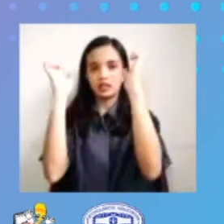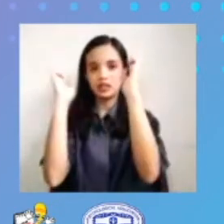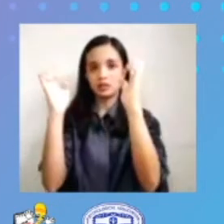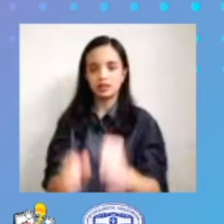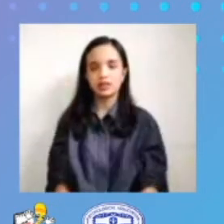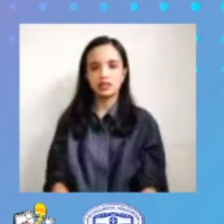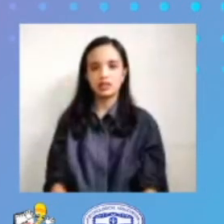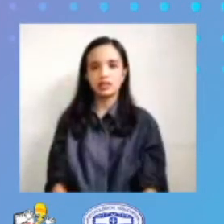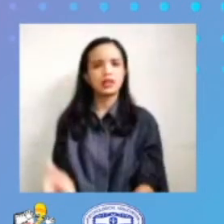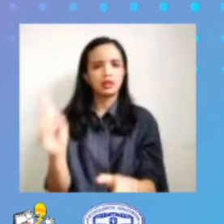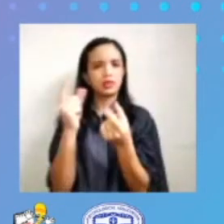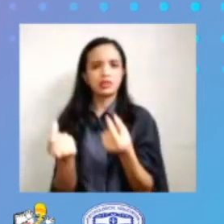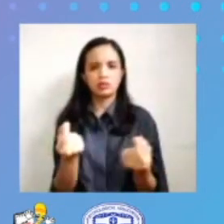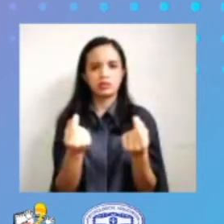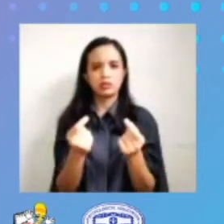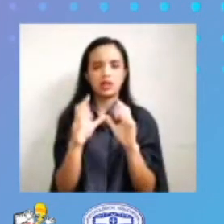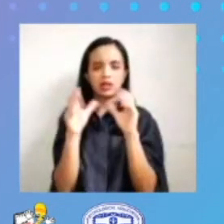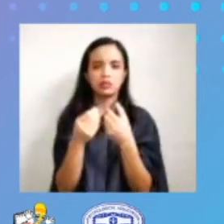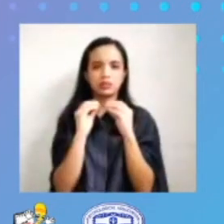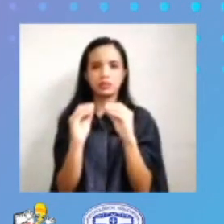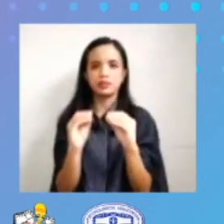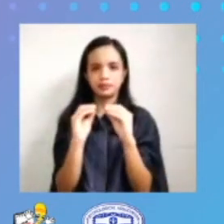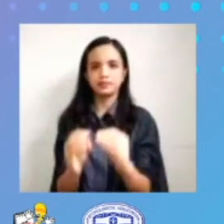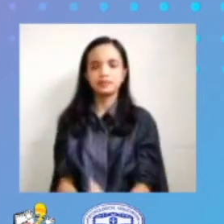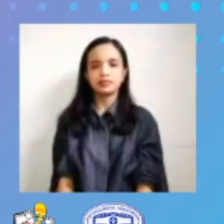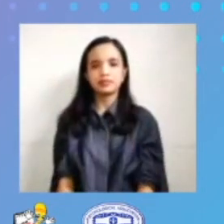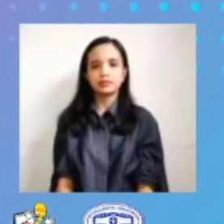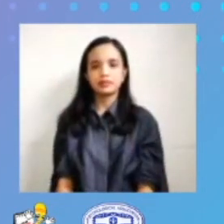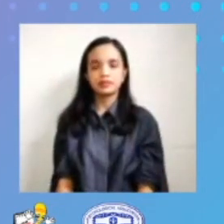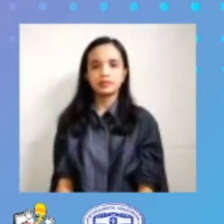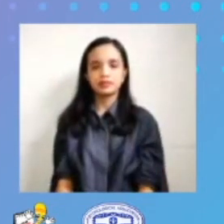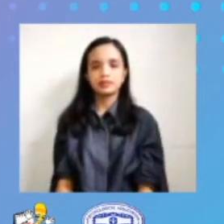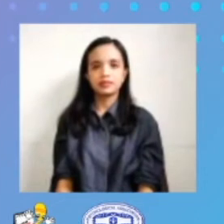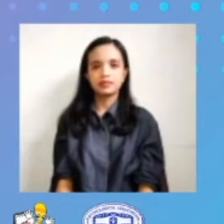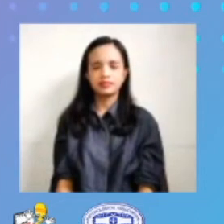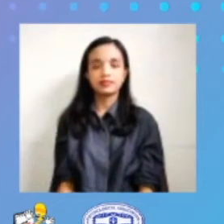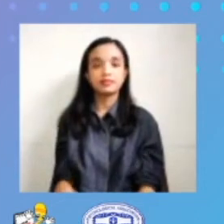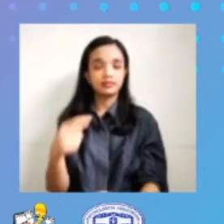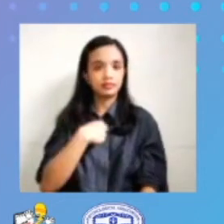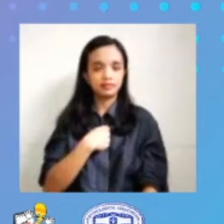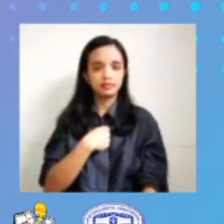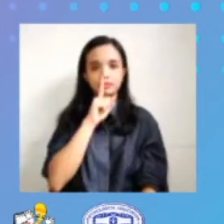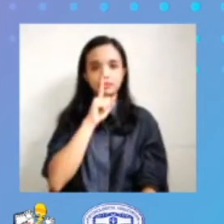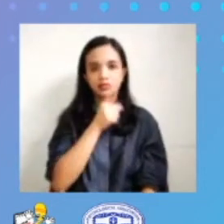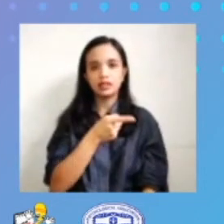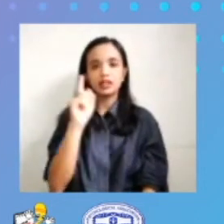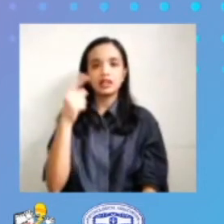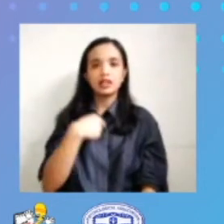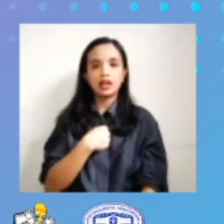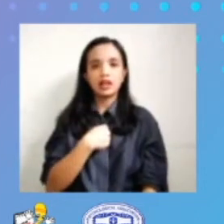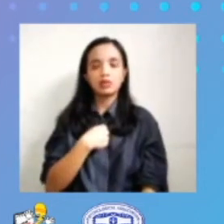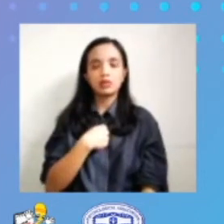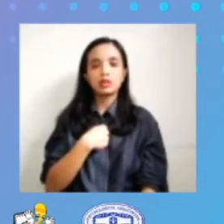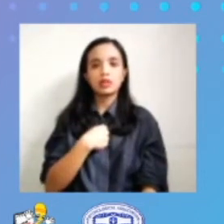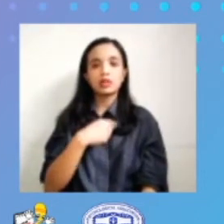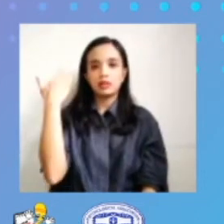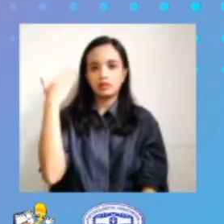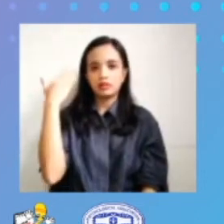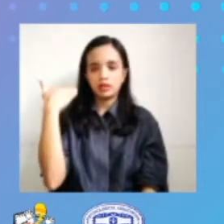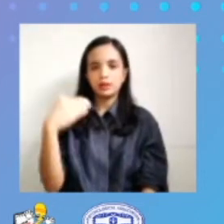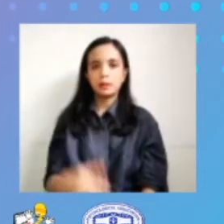pagiging sexy and looking good when we exercise. Let's focus sa major benefit we get from it, which is having a healthy mind